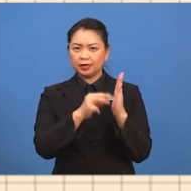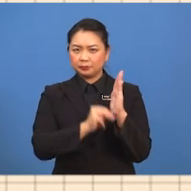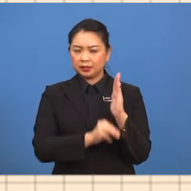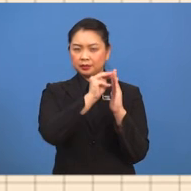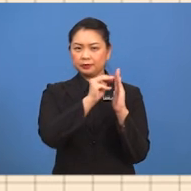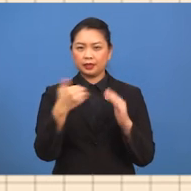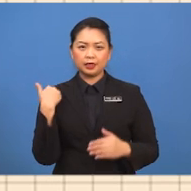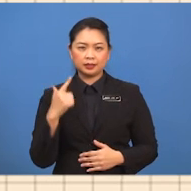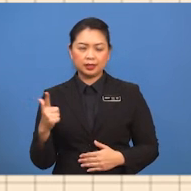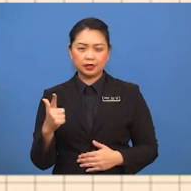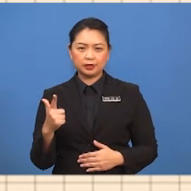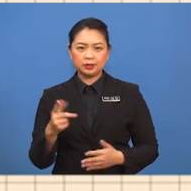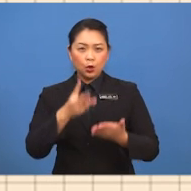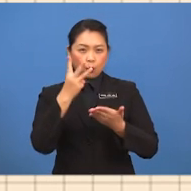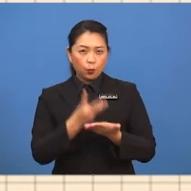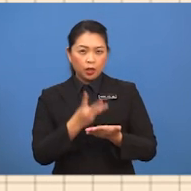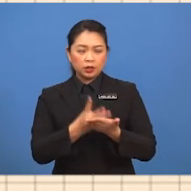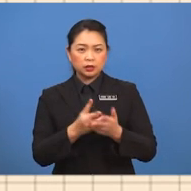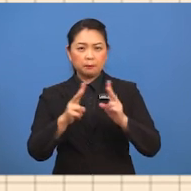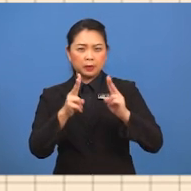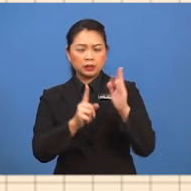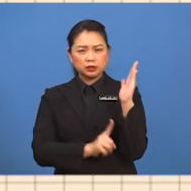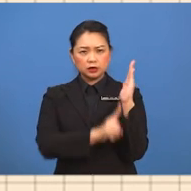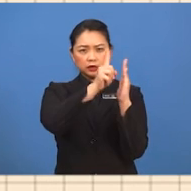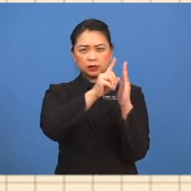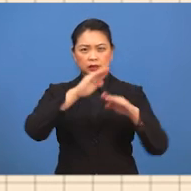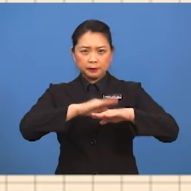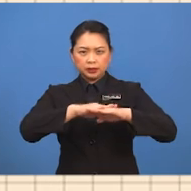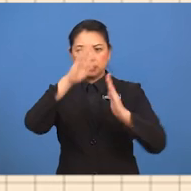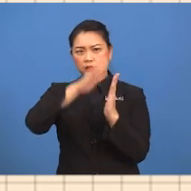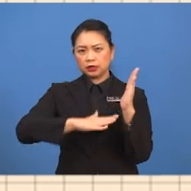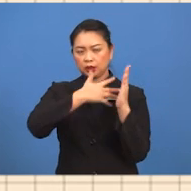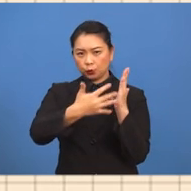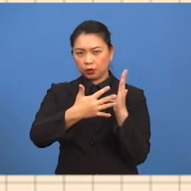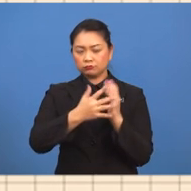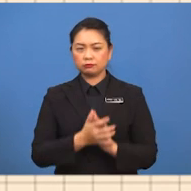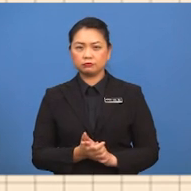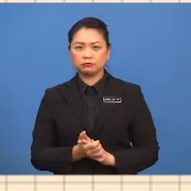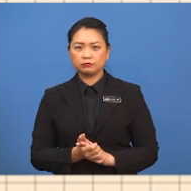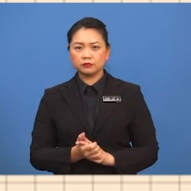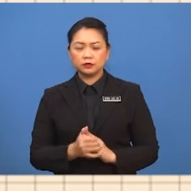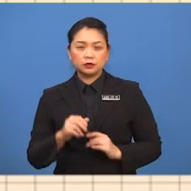ialah nilai wang yang tertinggi pada jadual, iaitu